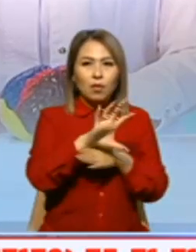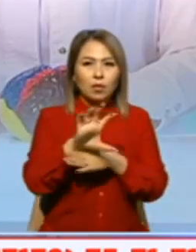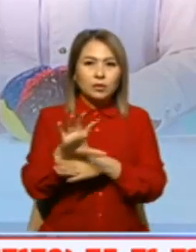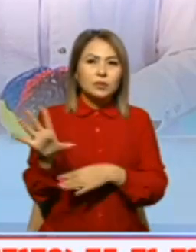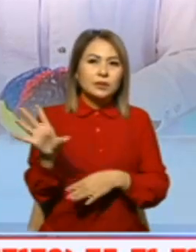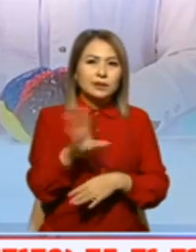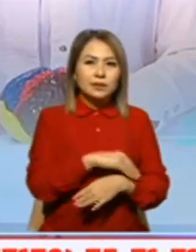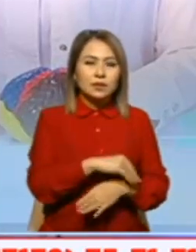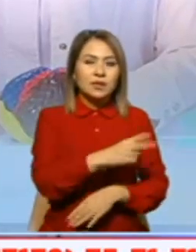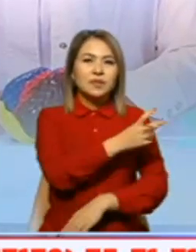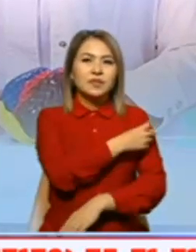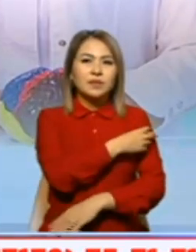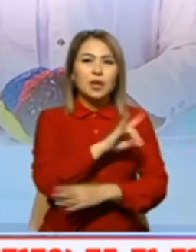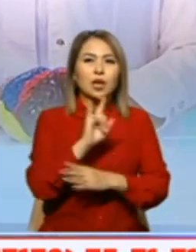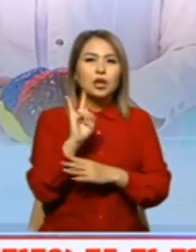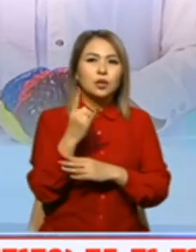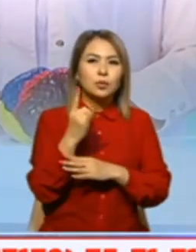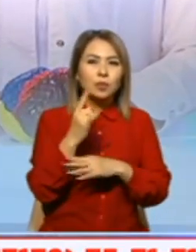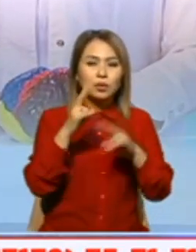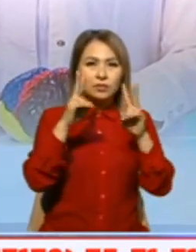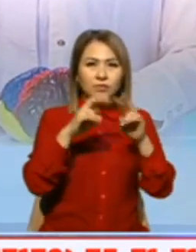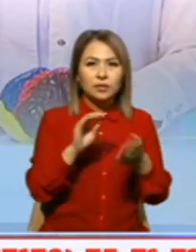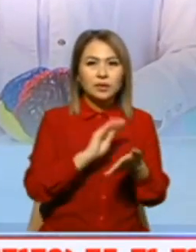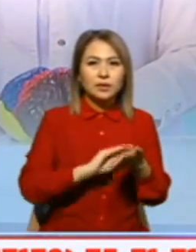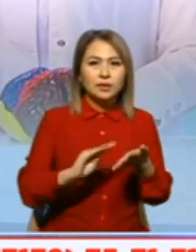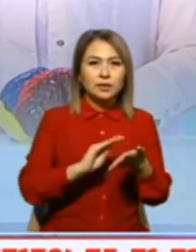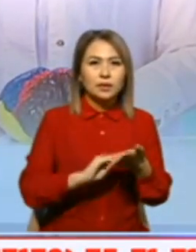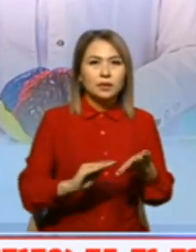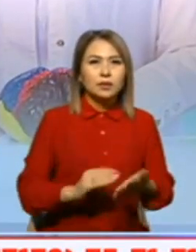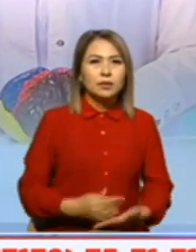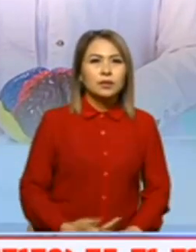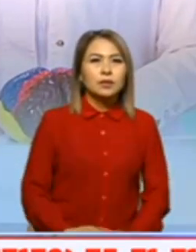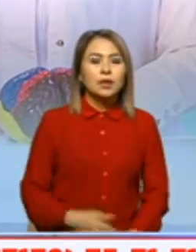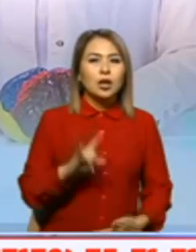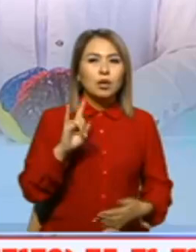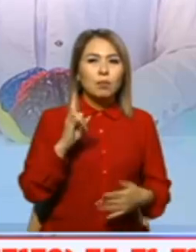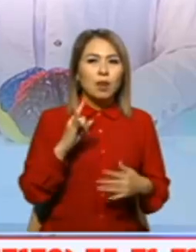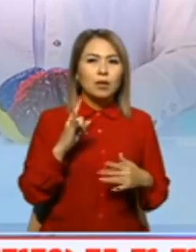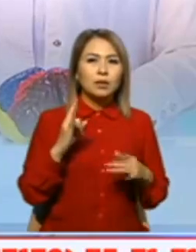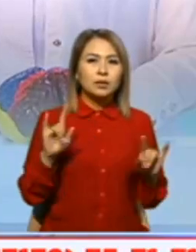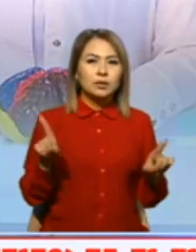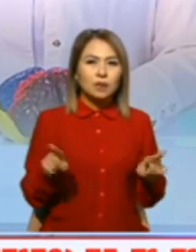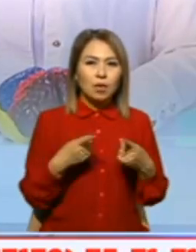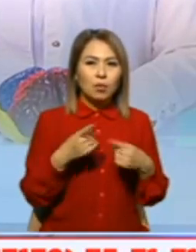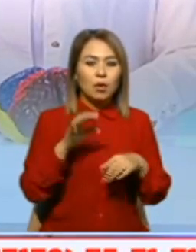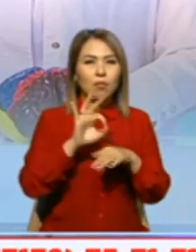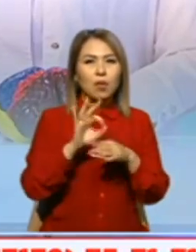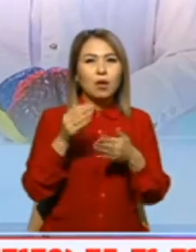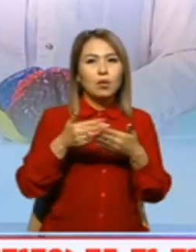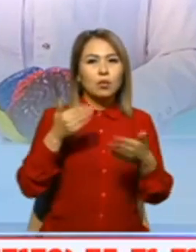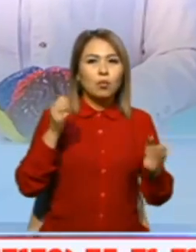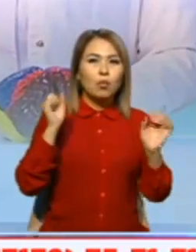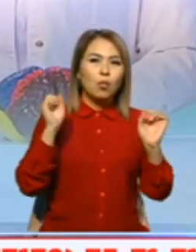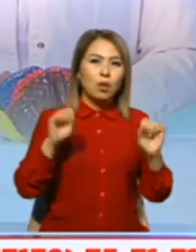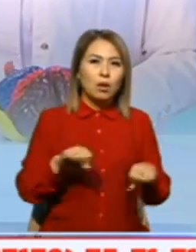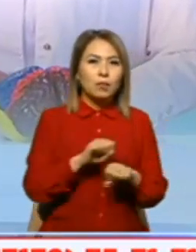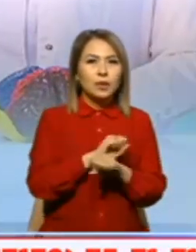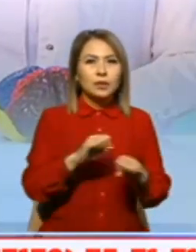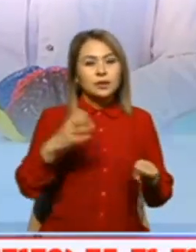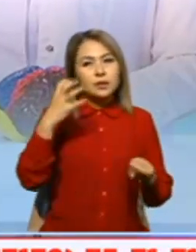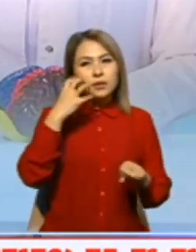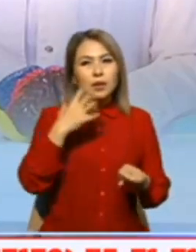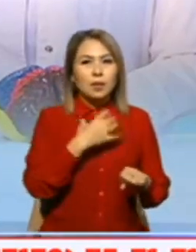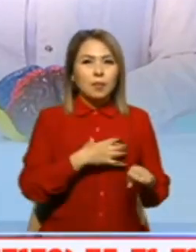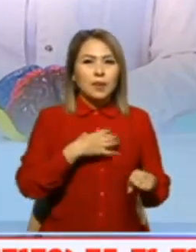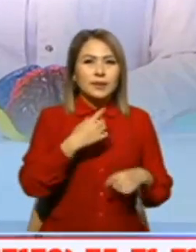анализдеріңіз, сараптамаларыңыз жібересіз. Біз ұлттық арнада тікелей эфирде баланың даму, ауруларды алдын алуға бола ма, жүктіліктің маңызы